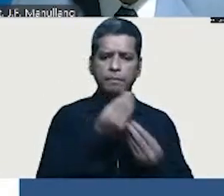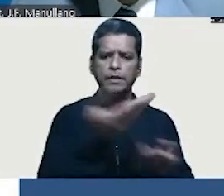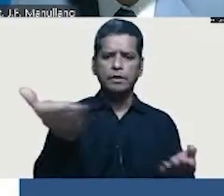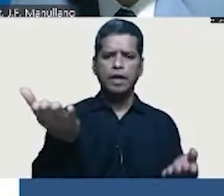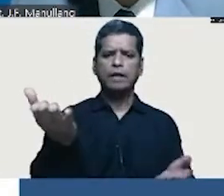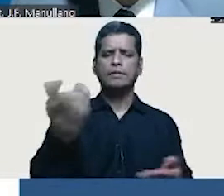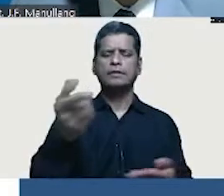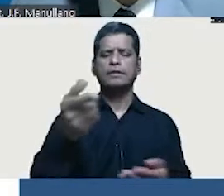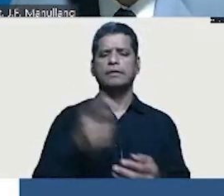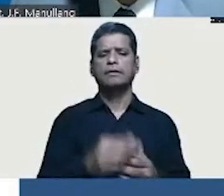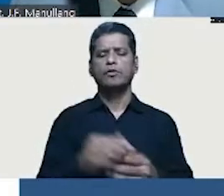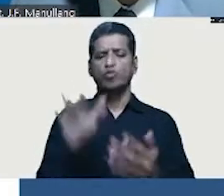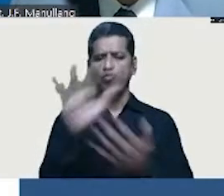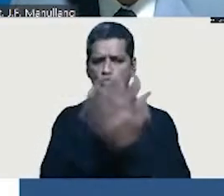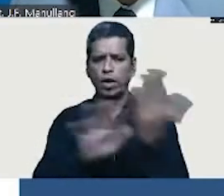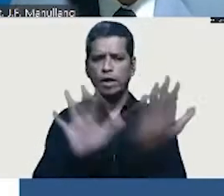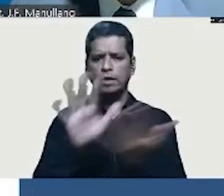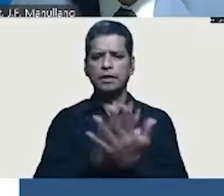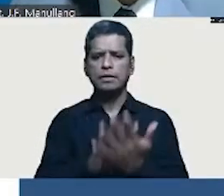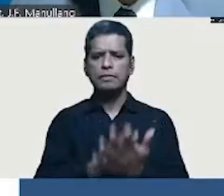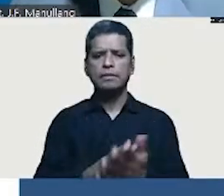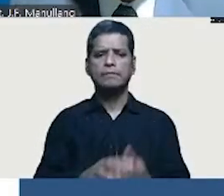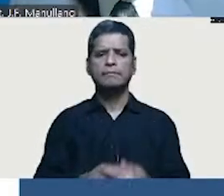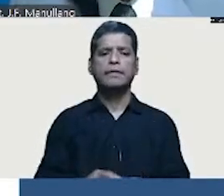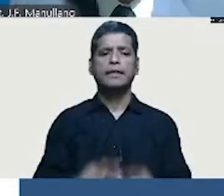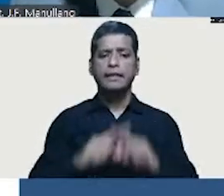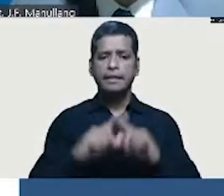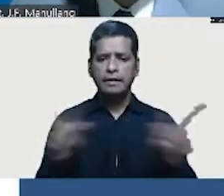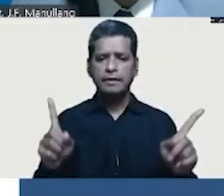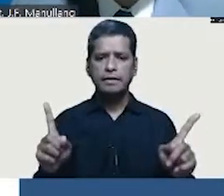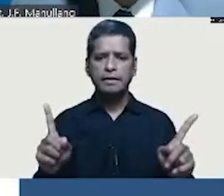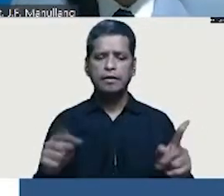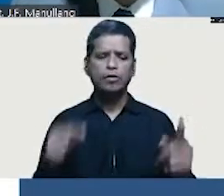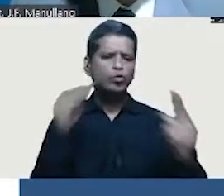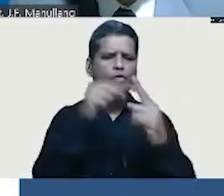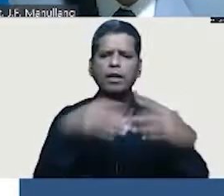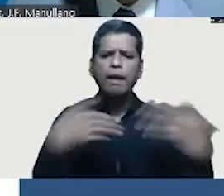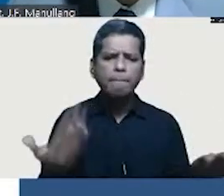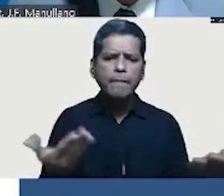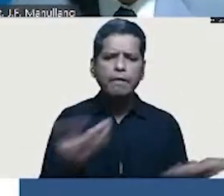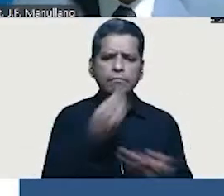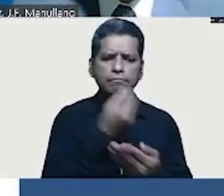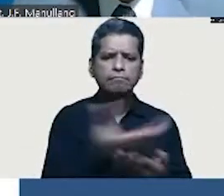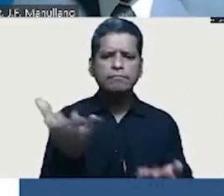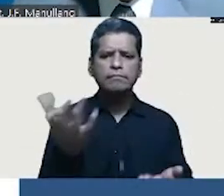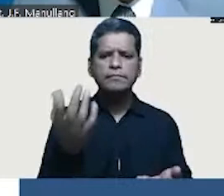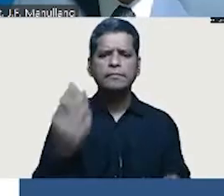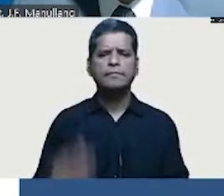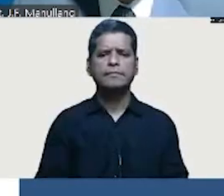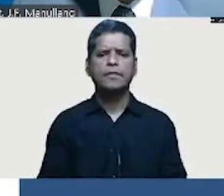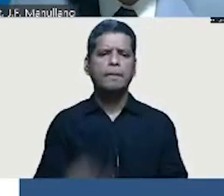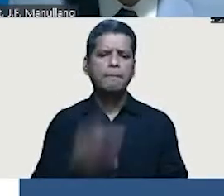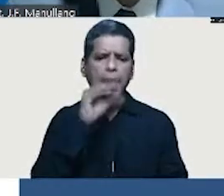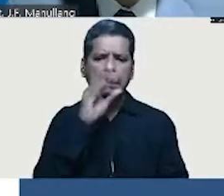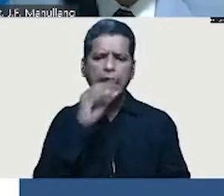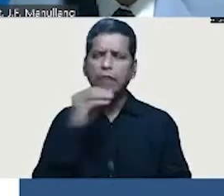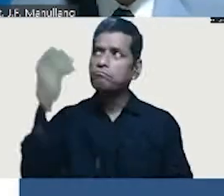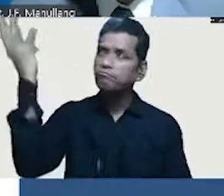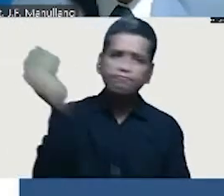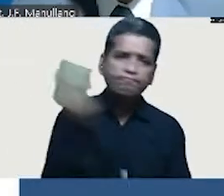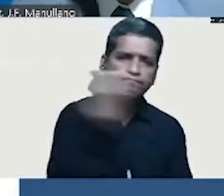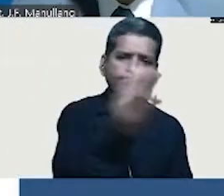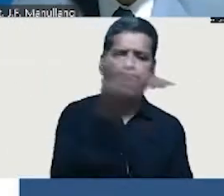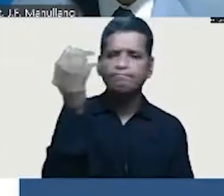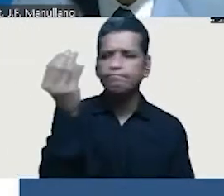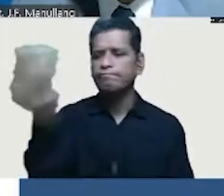termasuk karunia nubuat tetapi Apa tujuannya diberikan segala macam perkataan diberikan segala